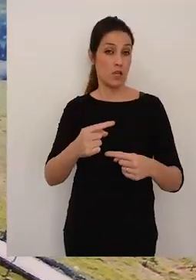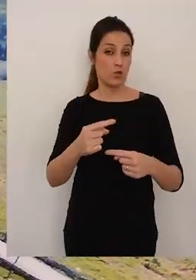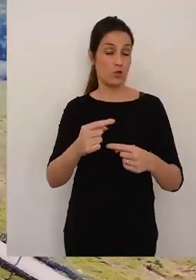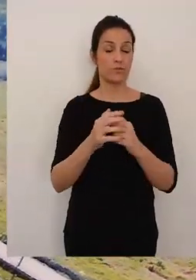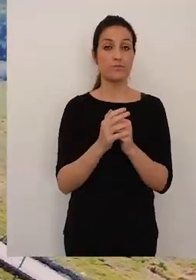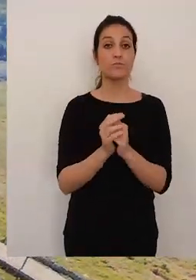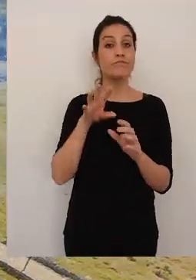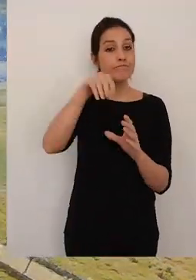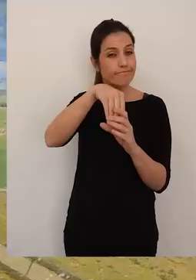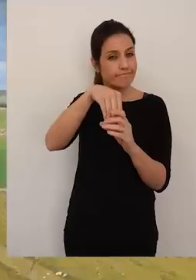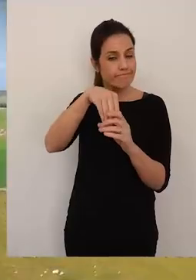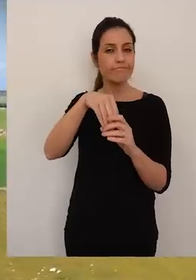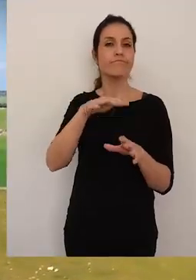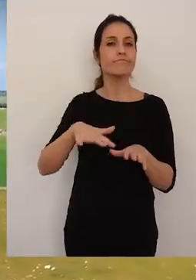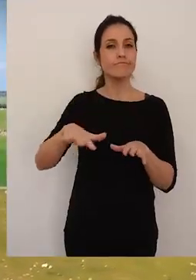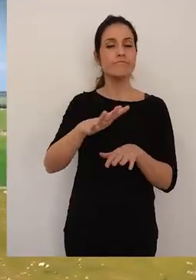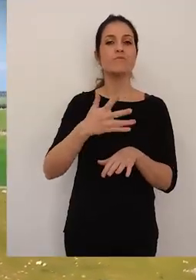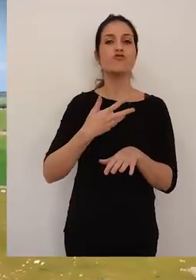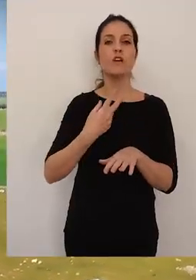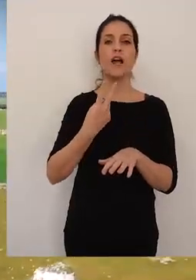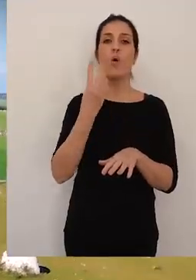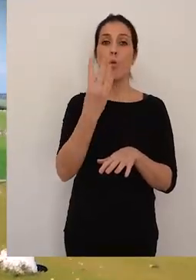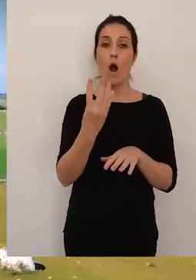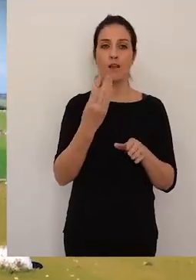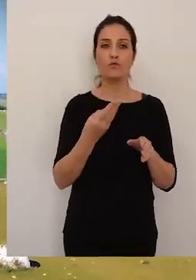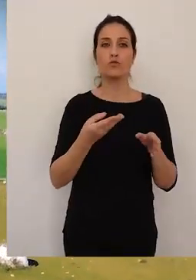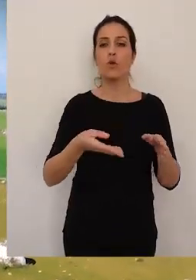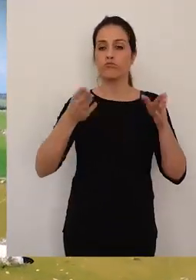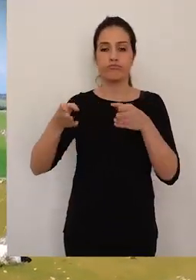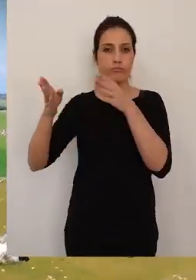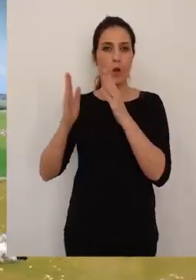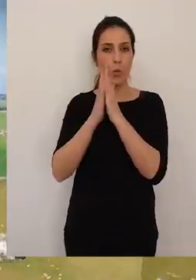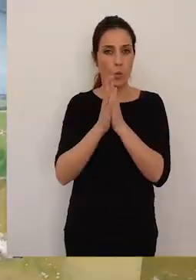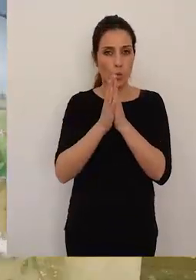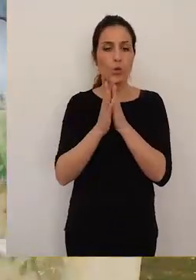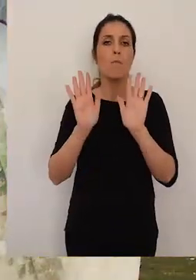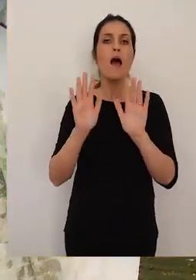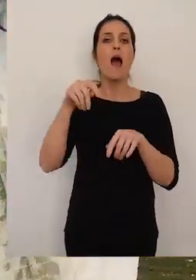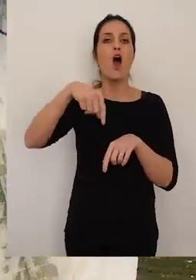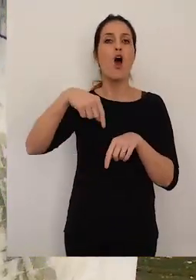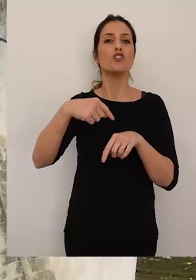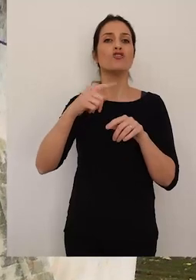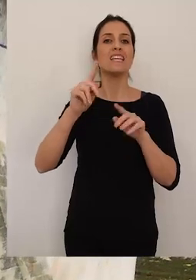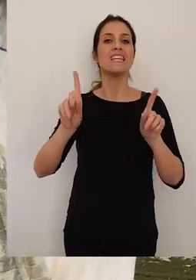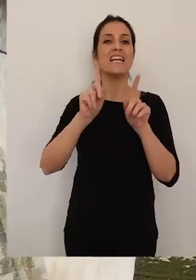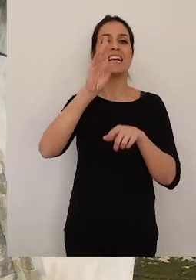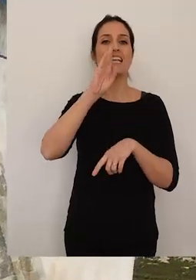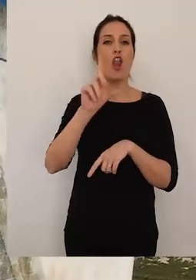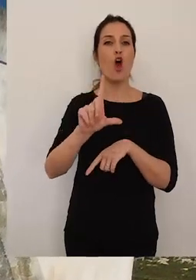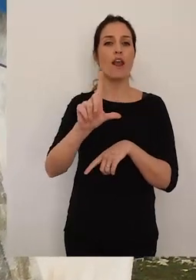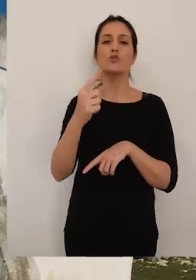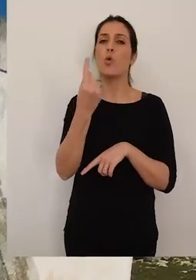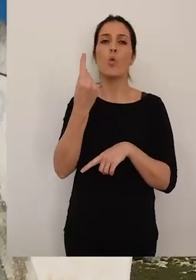Al suo interno vi erano originariamente 4 edifici di culto, ma oggi la chiesa di San Lorenzo è l'unico rimasto inelevato